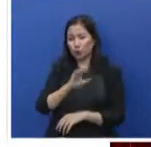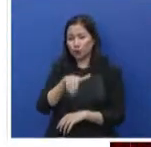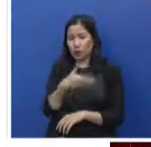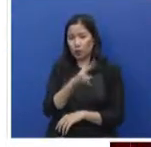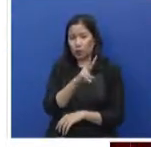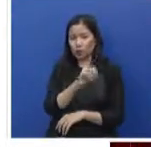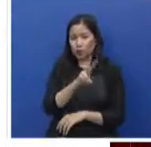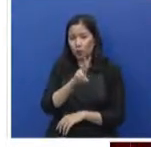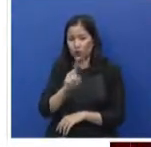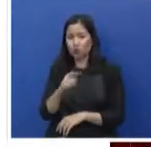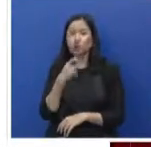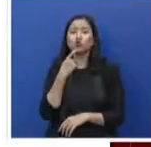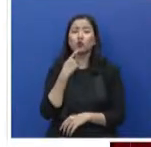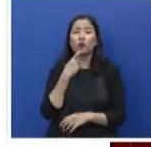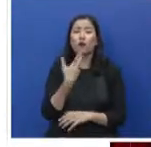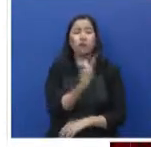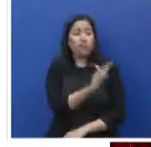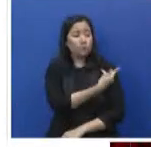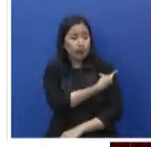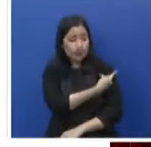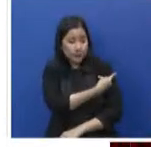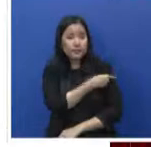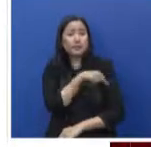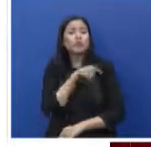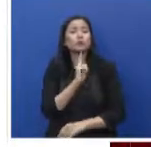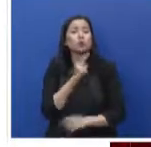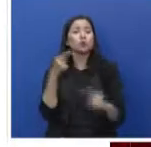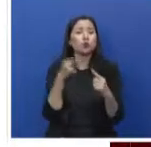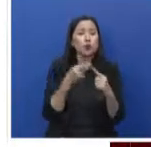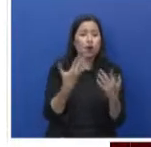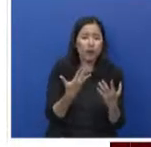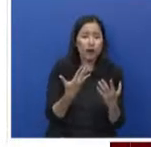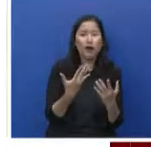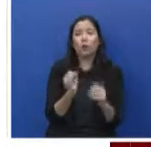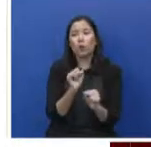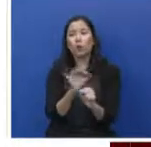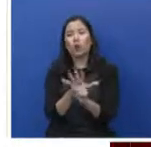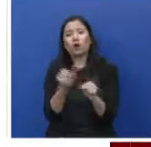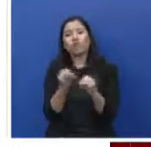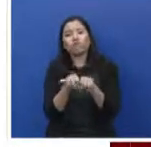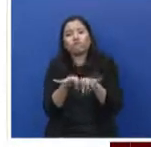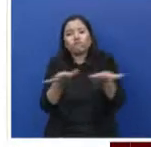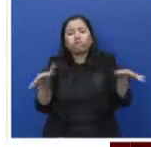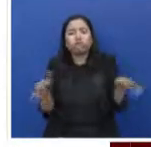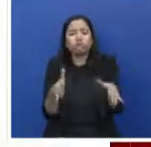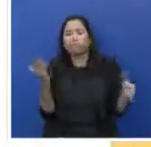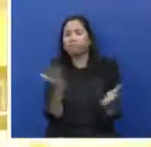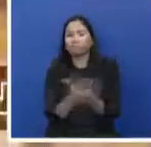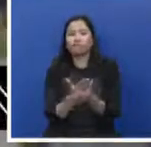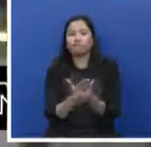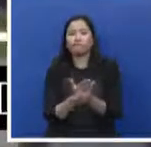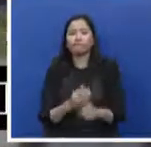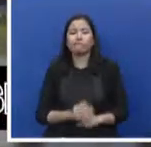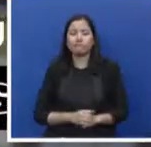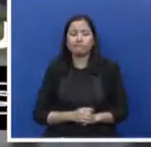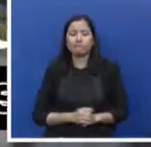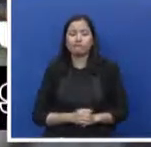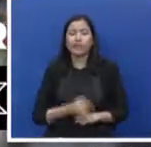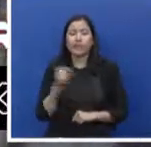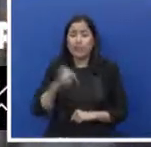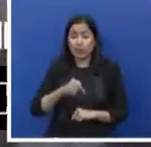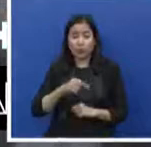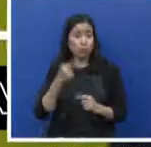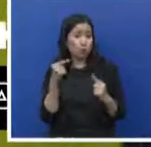2021 tentang pelaksanaan vaksinasi dalam rangka penanggulangan pandemi COVID-19. Selain